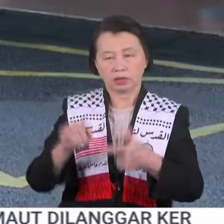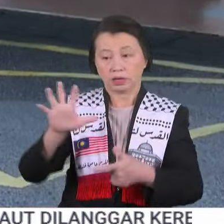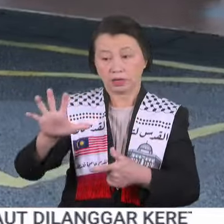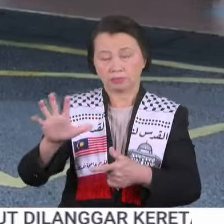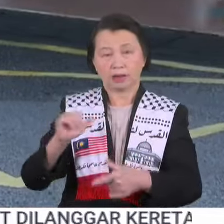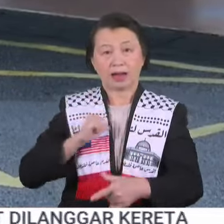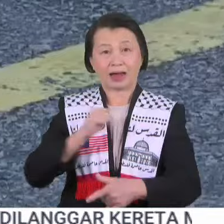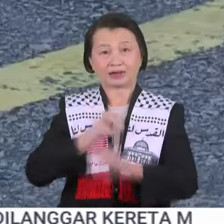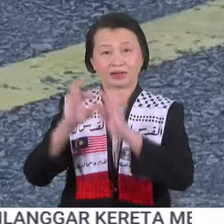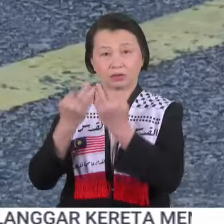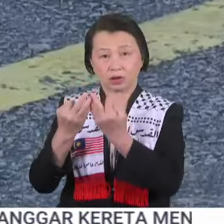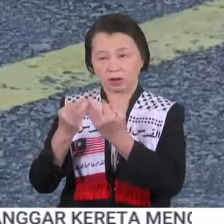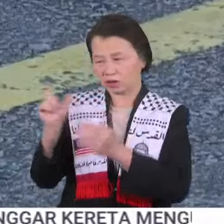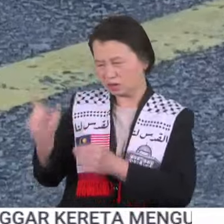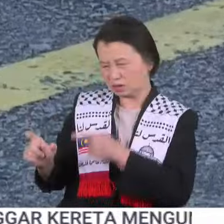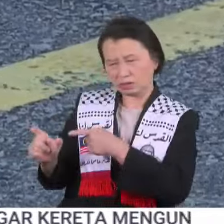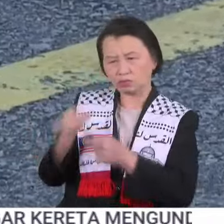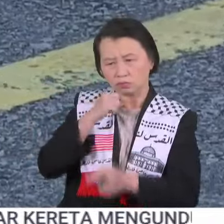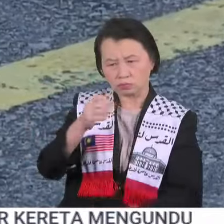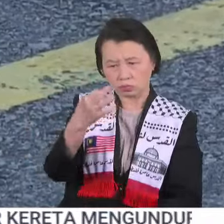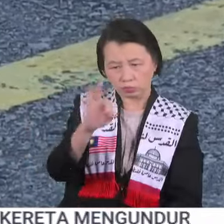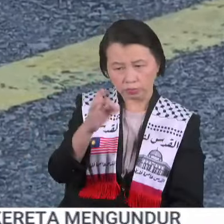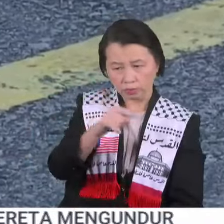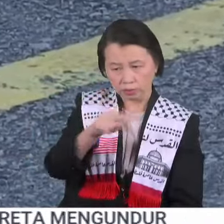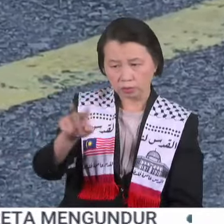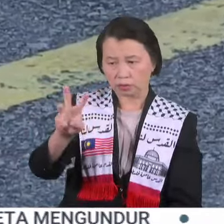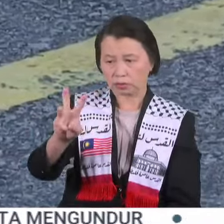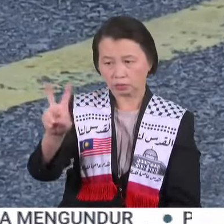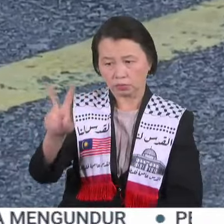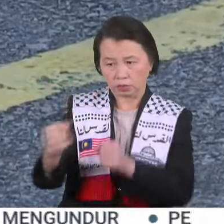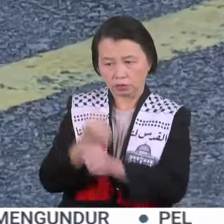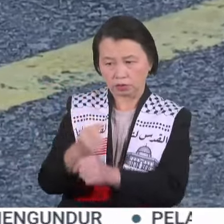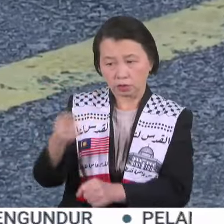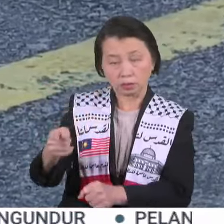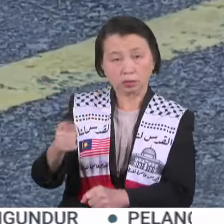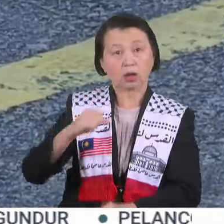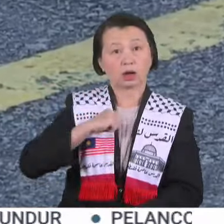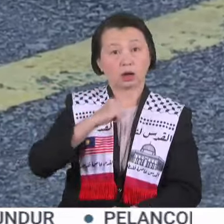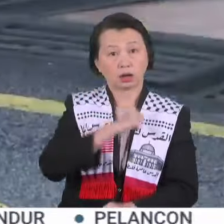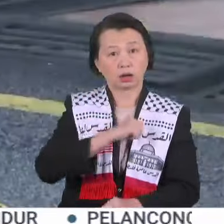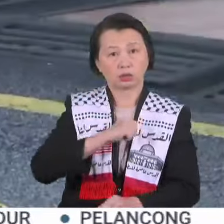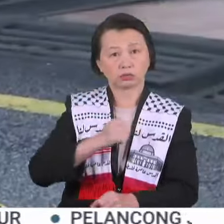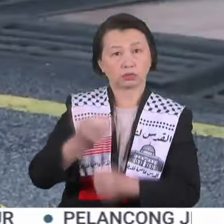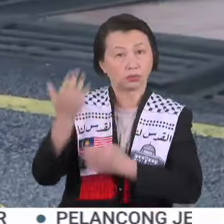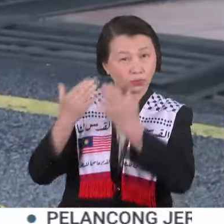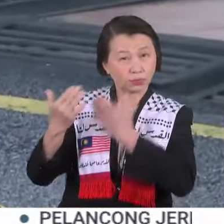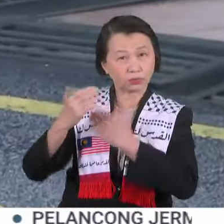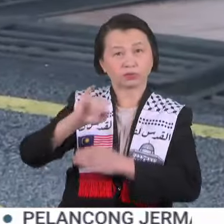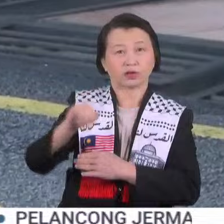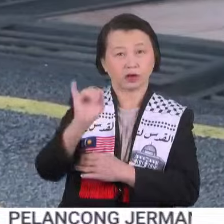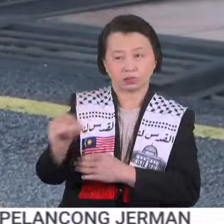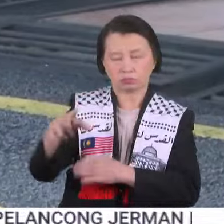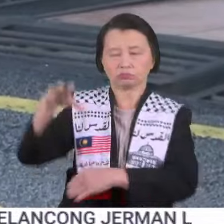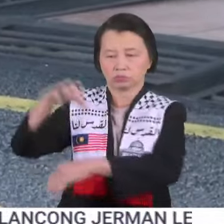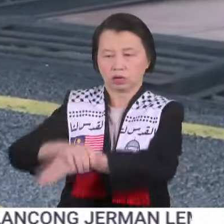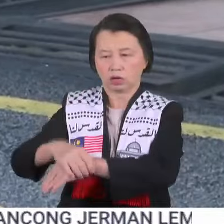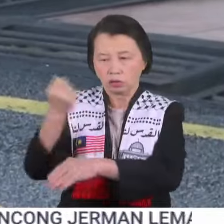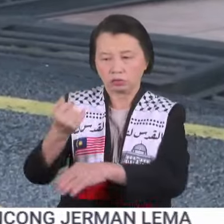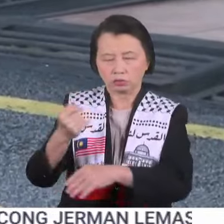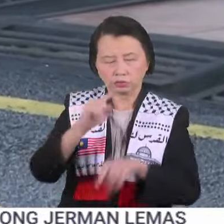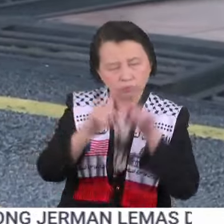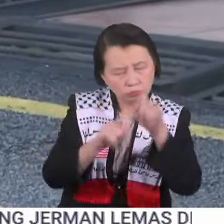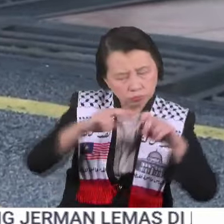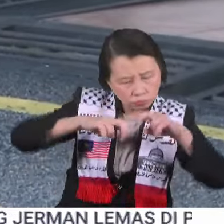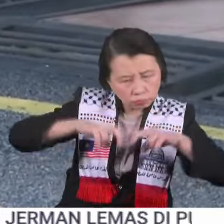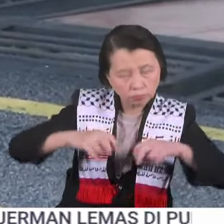ahli keluarga suspek berusia 19 hingga 62 tahun yang dipercayai anggota serpihan JI ditahan untuk siasatan